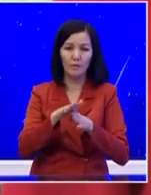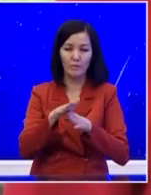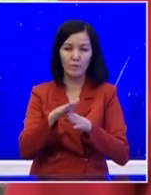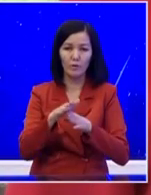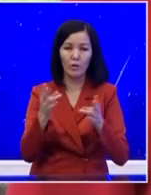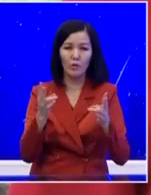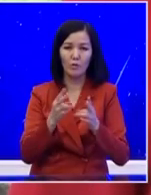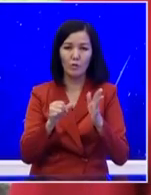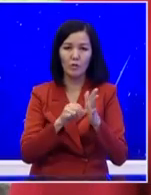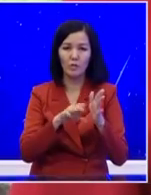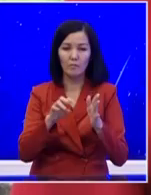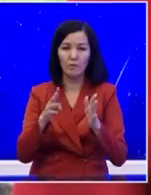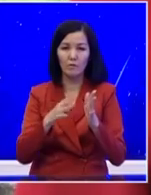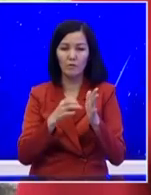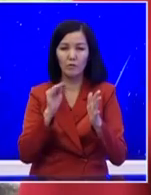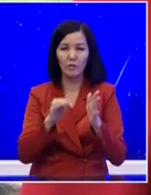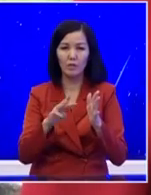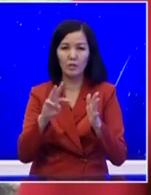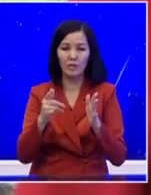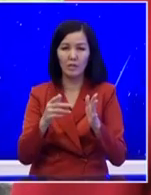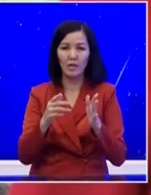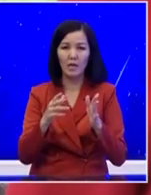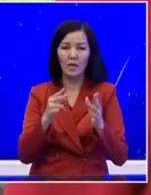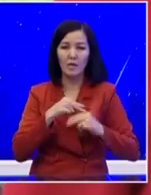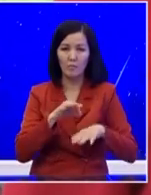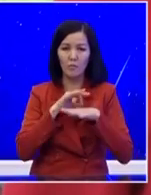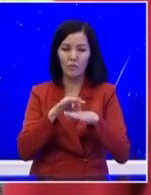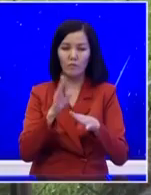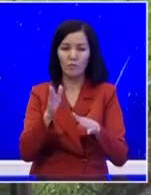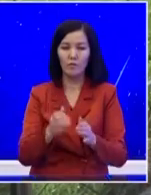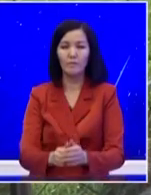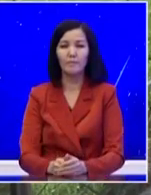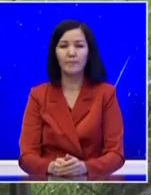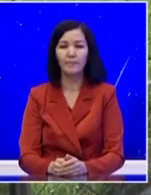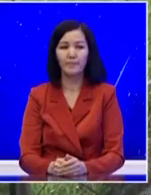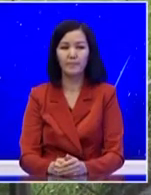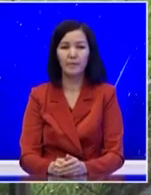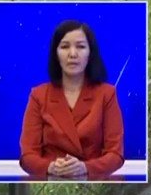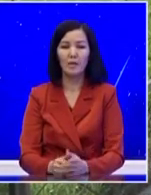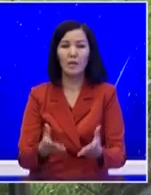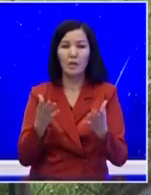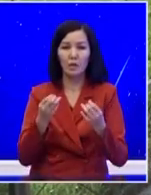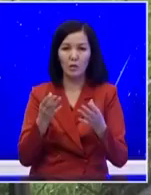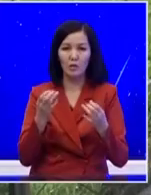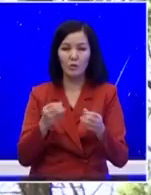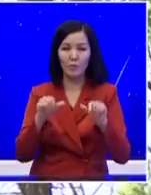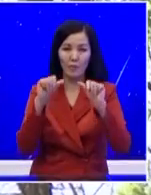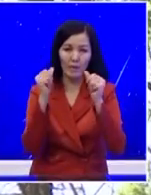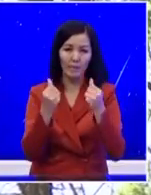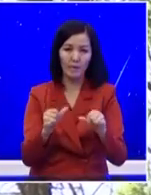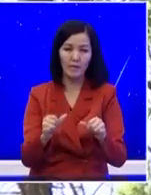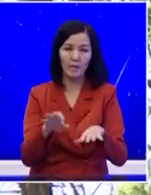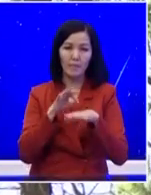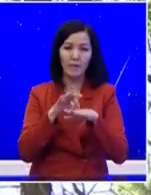памятников, нужно 6 миллионов 900 тысяч тенге. Работы сейчас ведутся полным ходом. Помимо реставрации самого памятника, будут